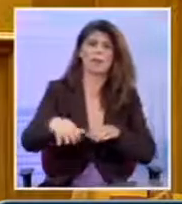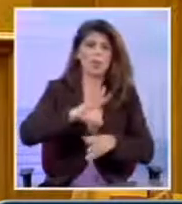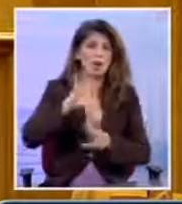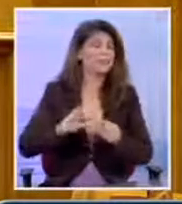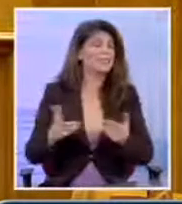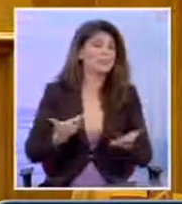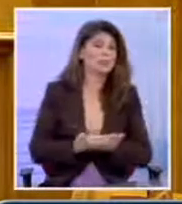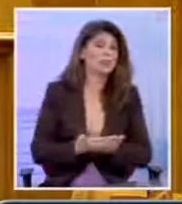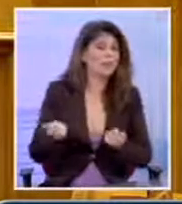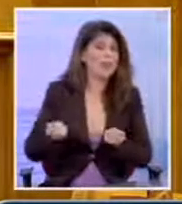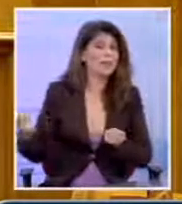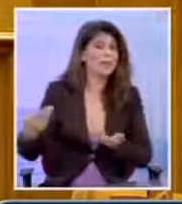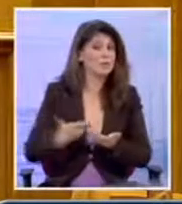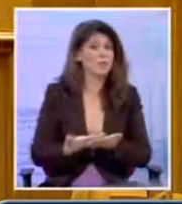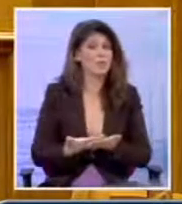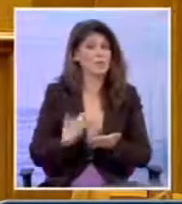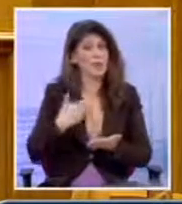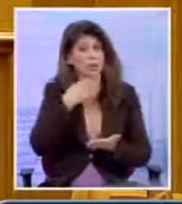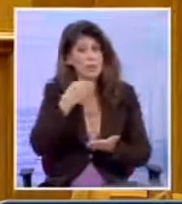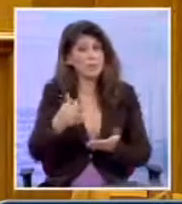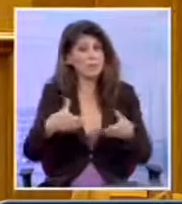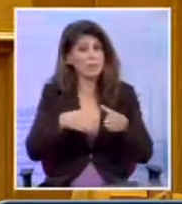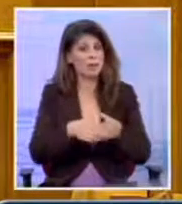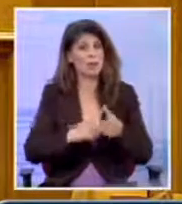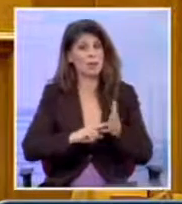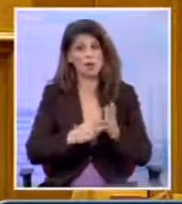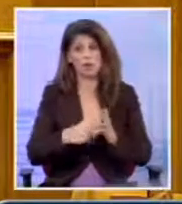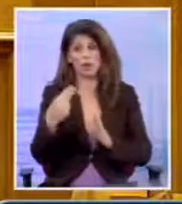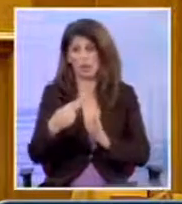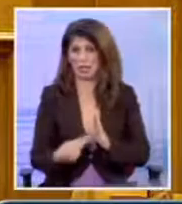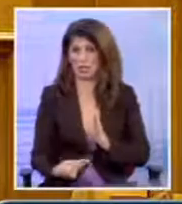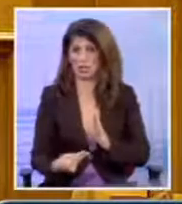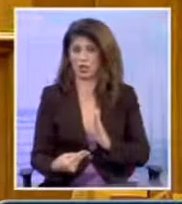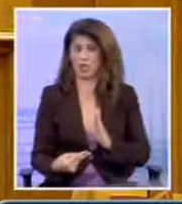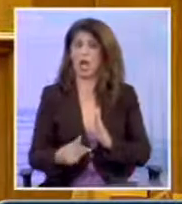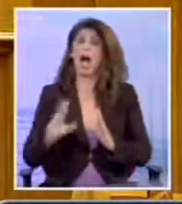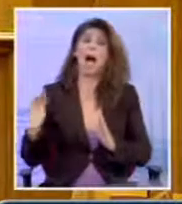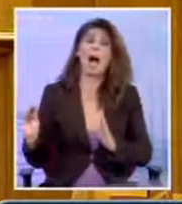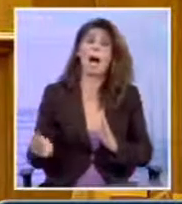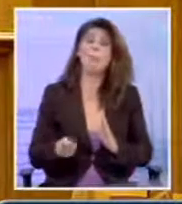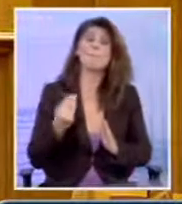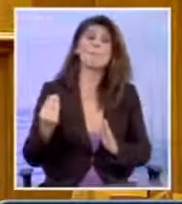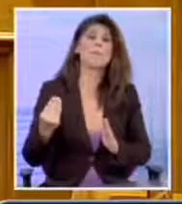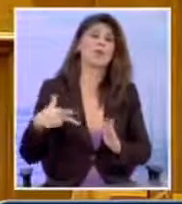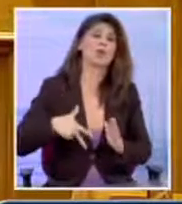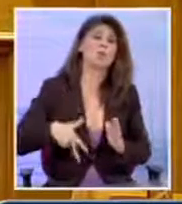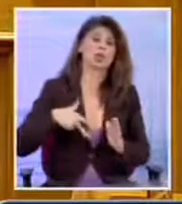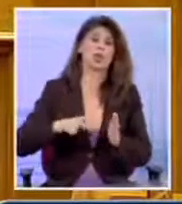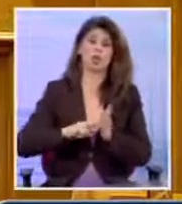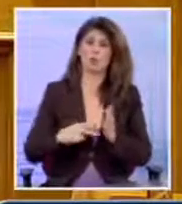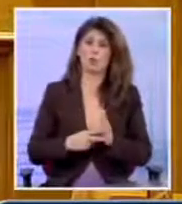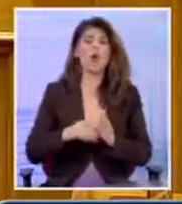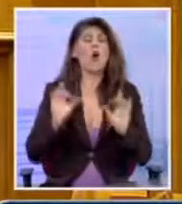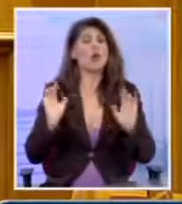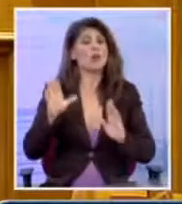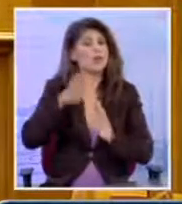Κάντε μας την πρότασή σας. Εγώ σας είπα στην Επιτροπή Οικονομικών Υποθέσεων το από πού το Υπουργείο Οικονομικών, χωρίς να